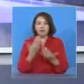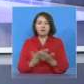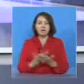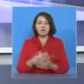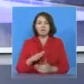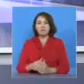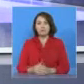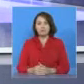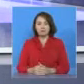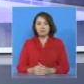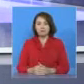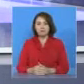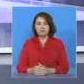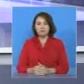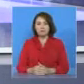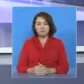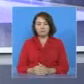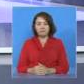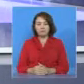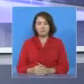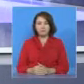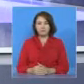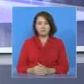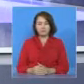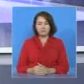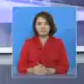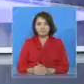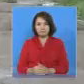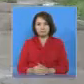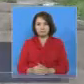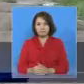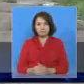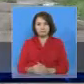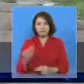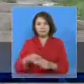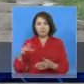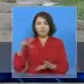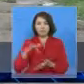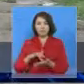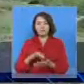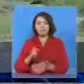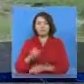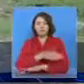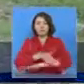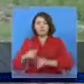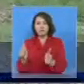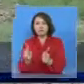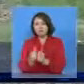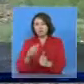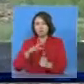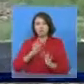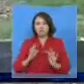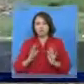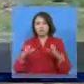шағым білдірді. Әріптесім саяжайдағы тірлікті көзімен көріп келді. Бұл қаламыздағы Нокин көшесіне жақын орналасқан